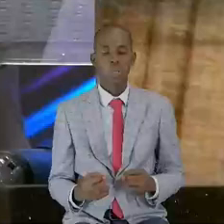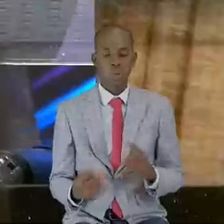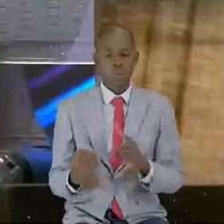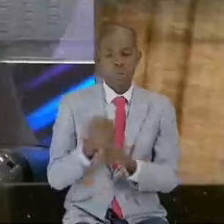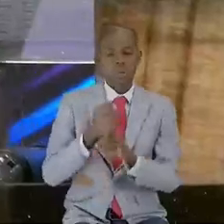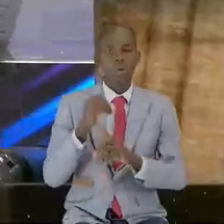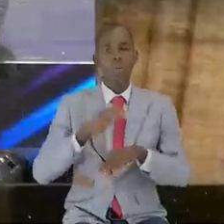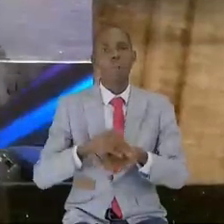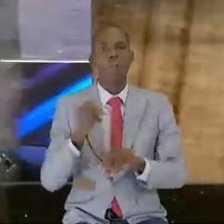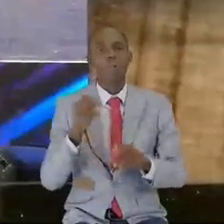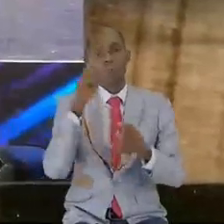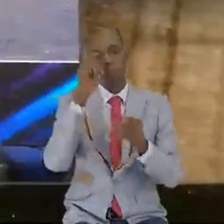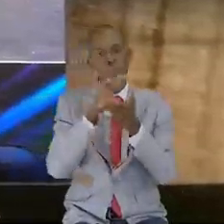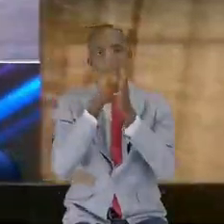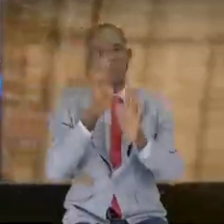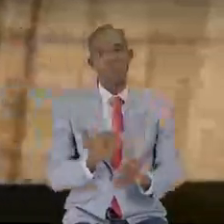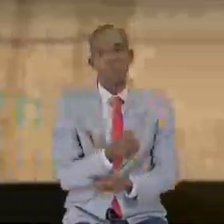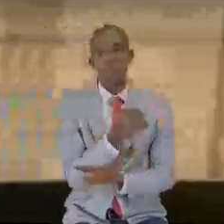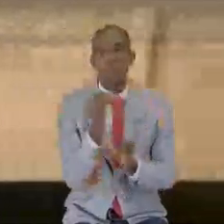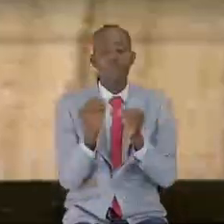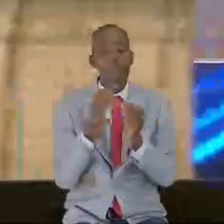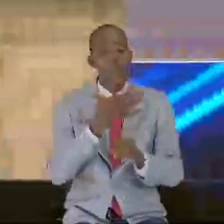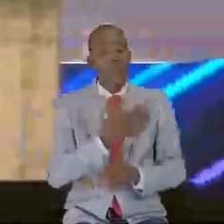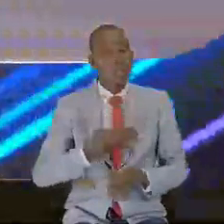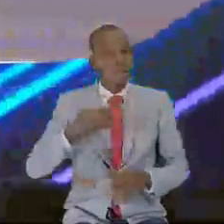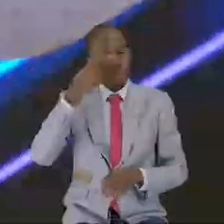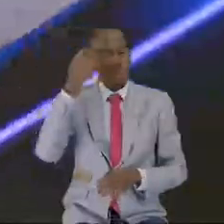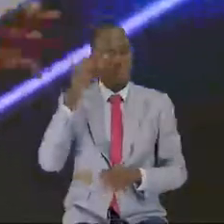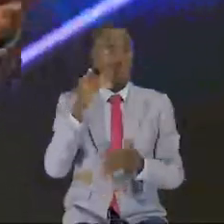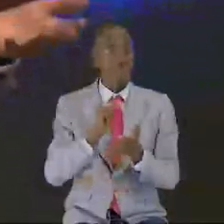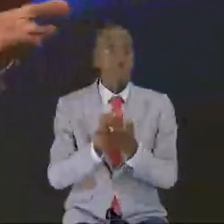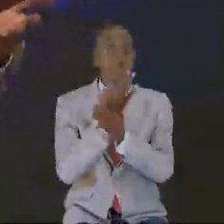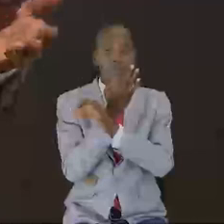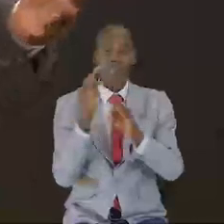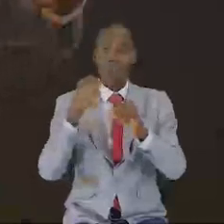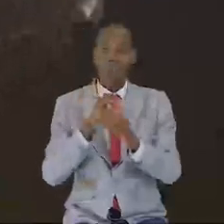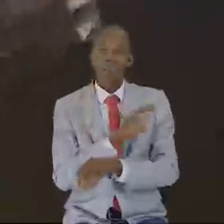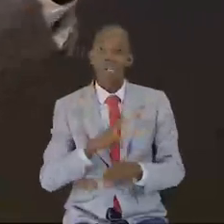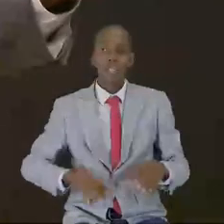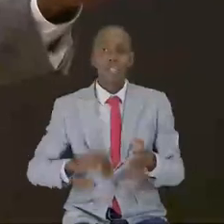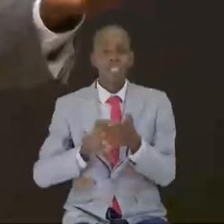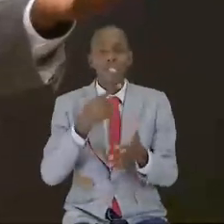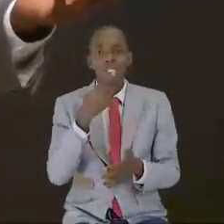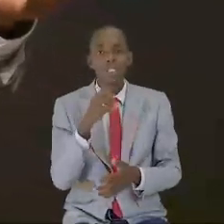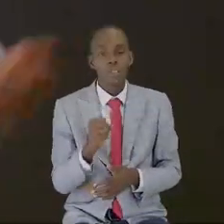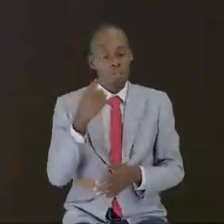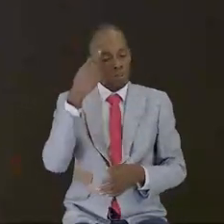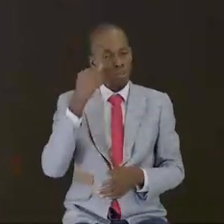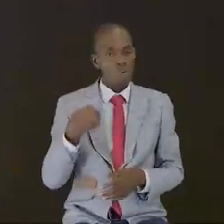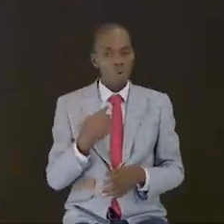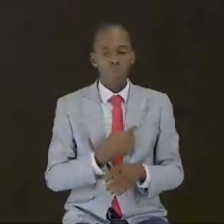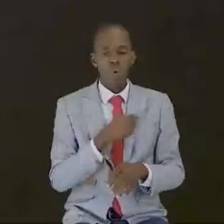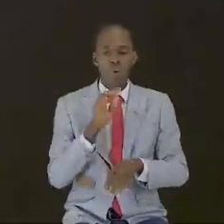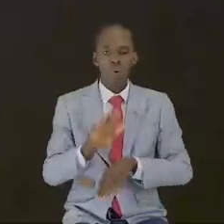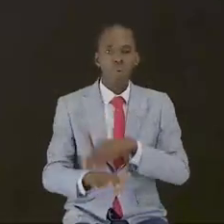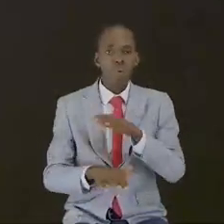le croyant. Et à cause de cette libération en Christ, il dit, maintenant nous marchons, non selon